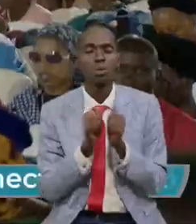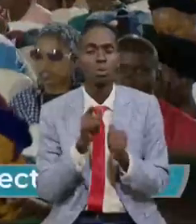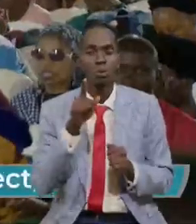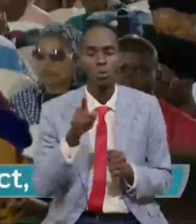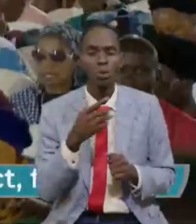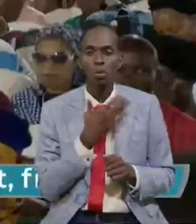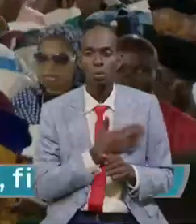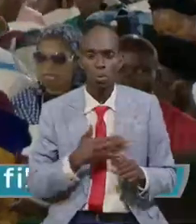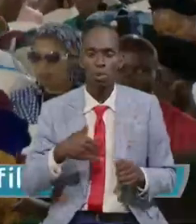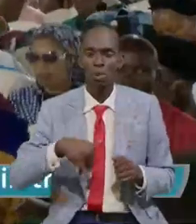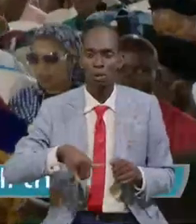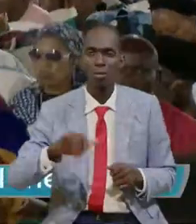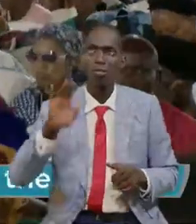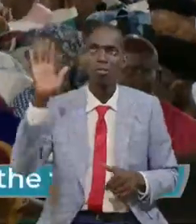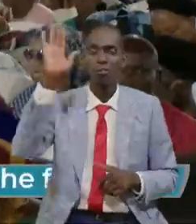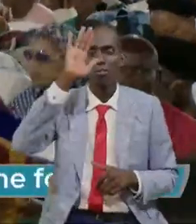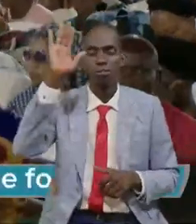signe.